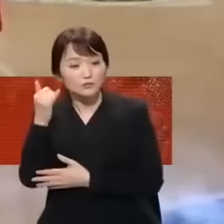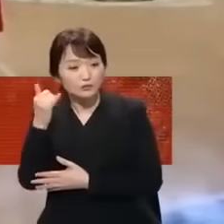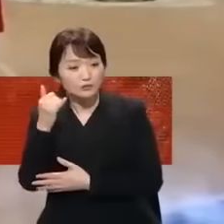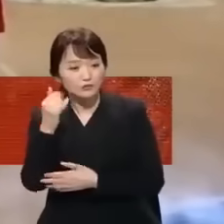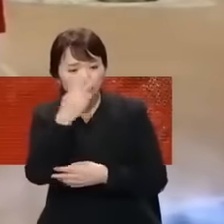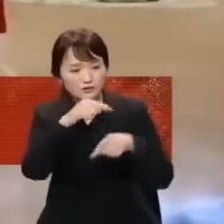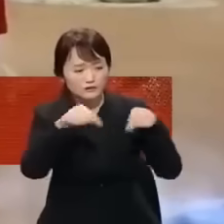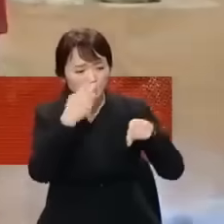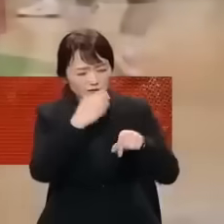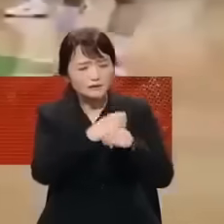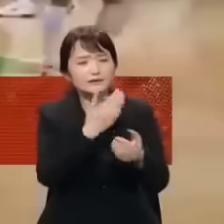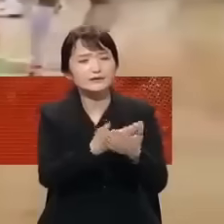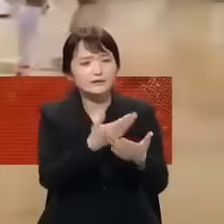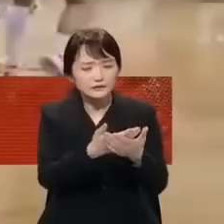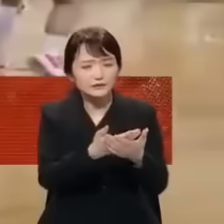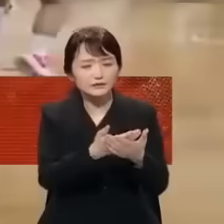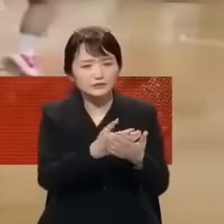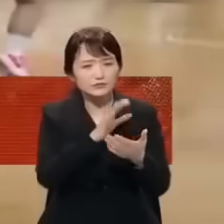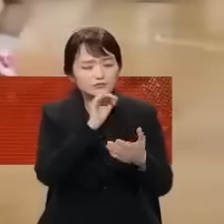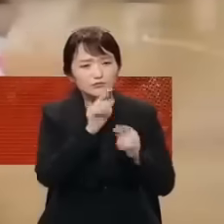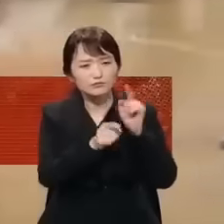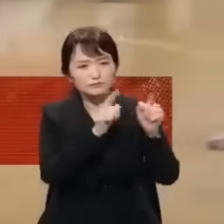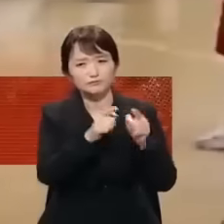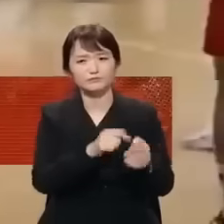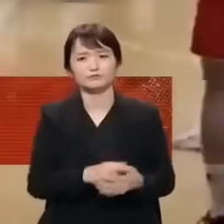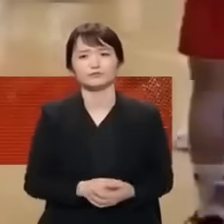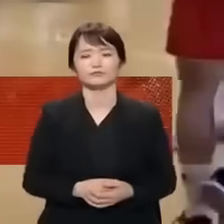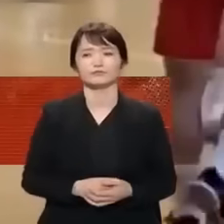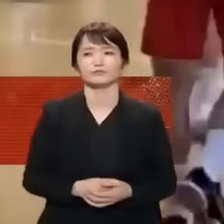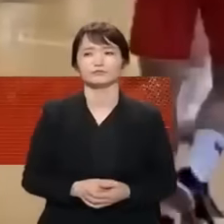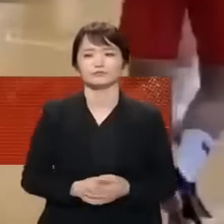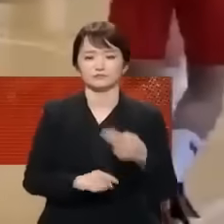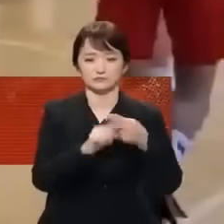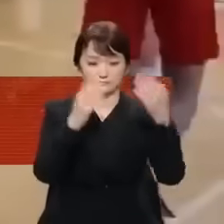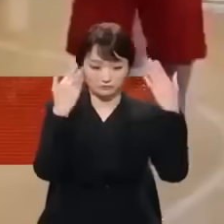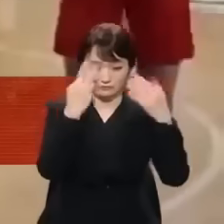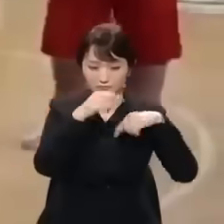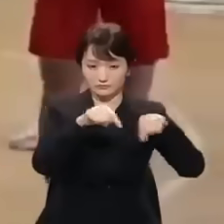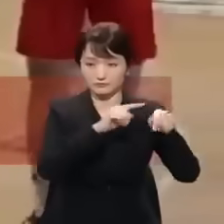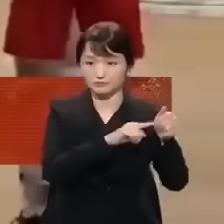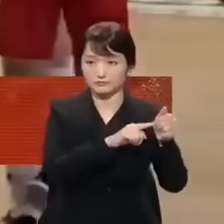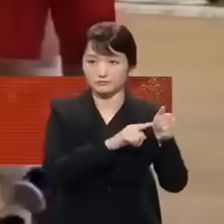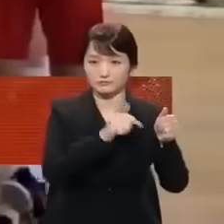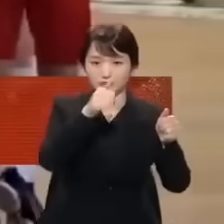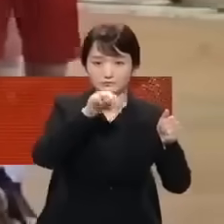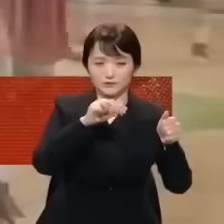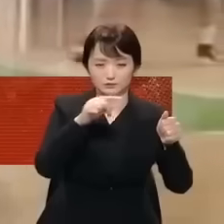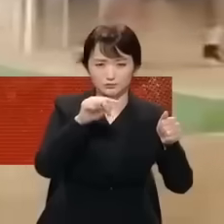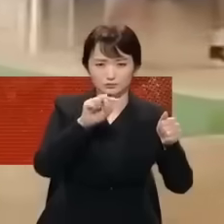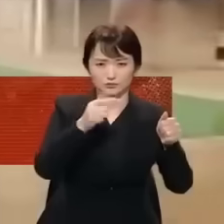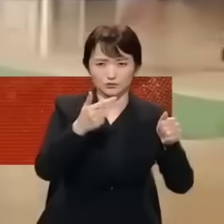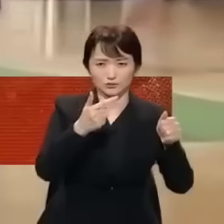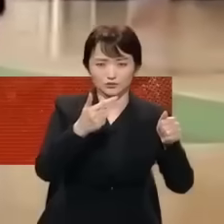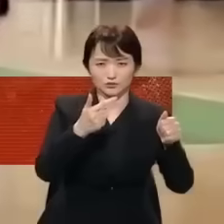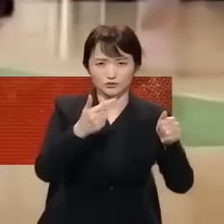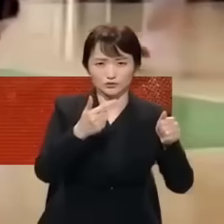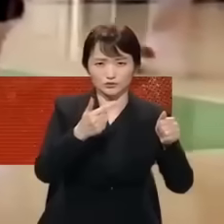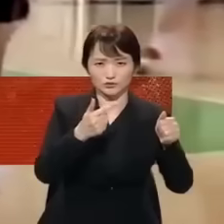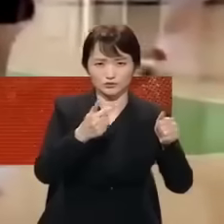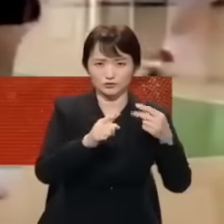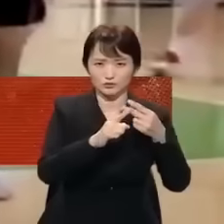상황이고 아까 잠깐 나왔지만 하필 또이 중학교 감독은 휘은 출신이 아니라고 하네요